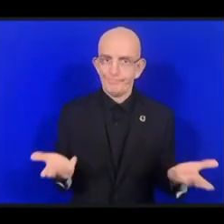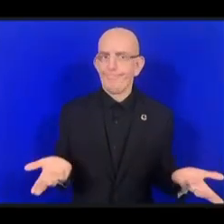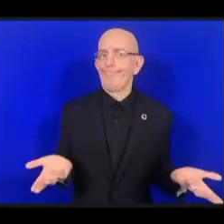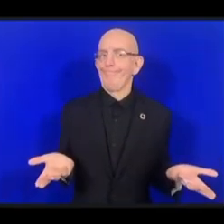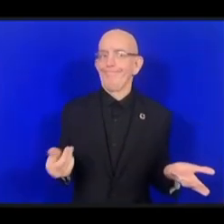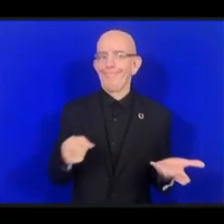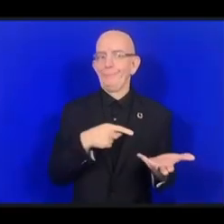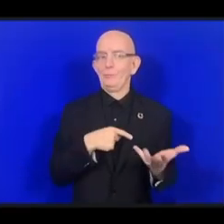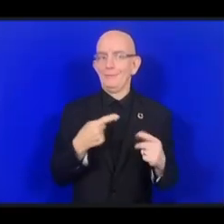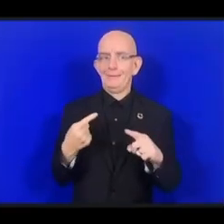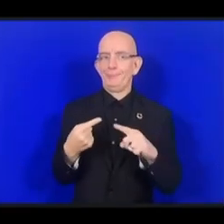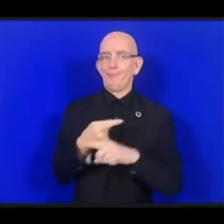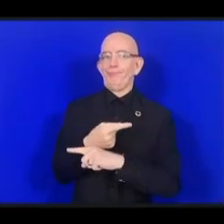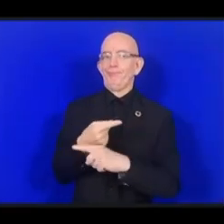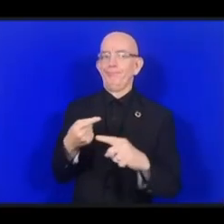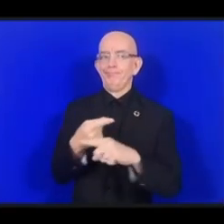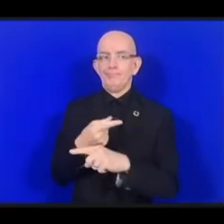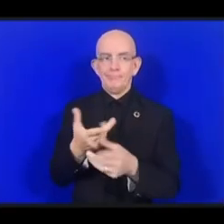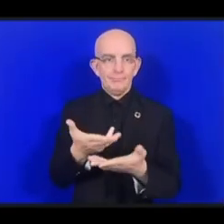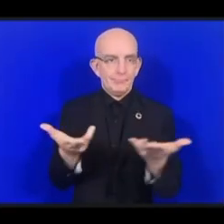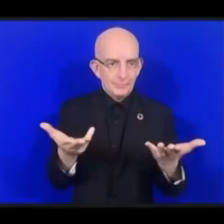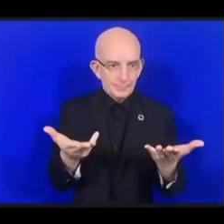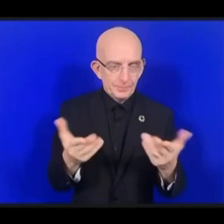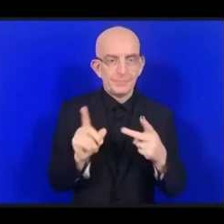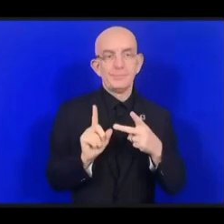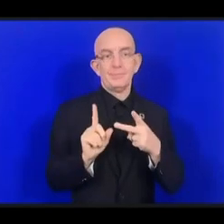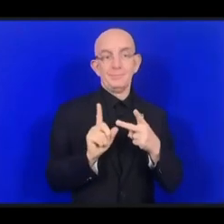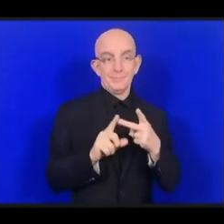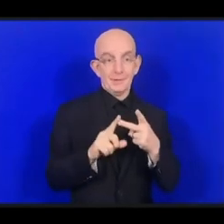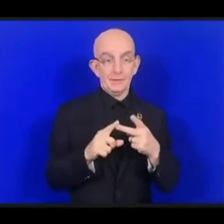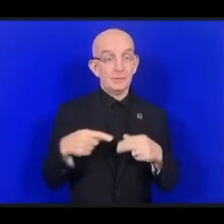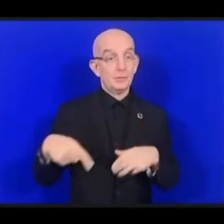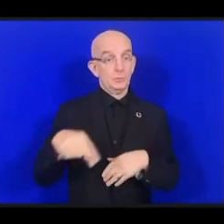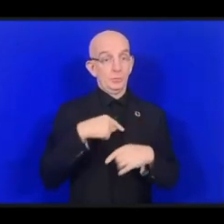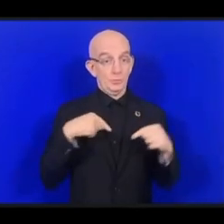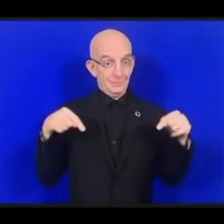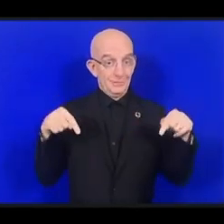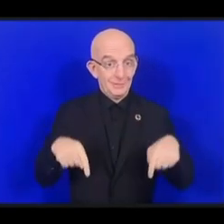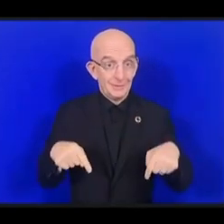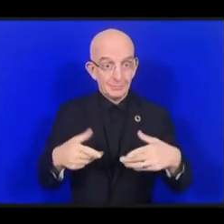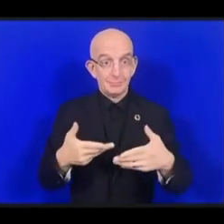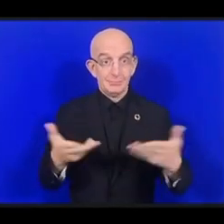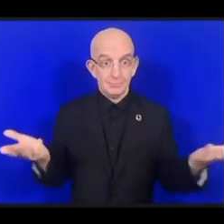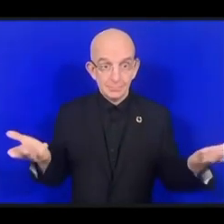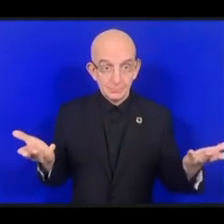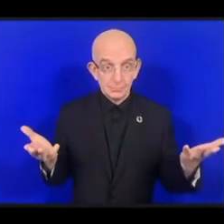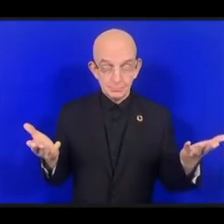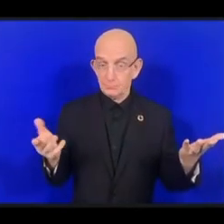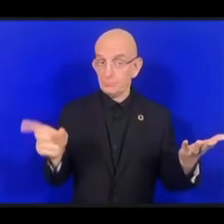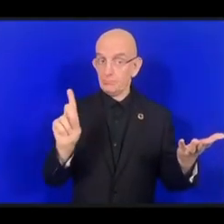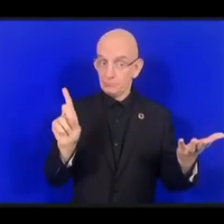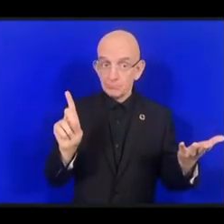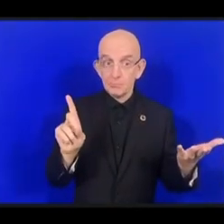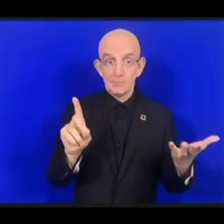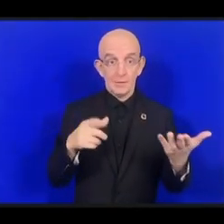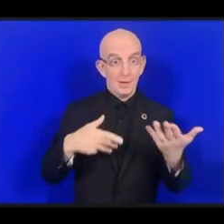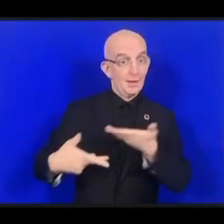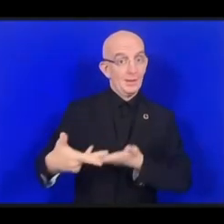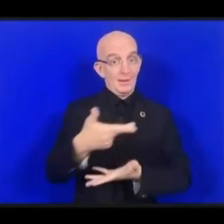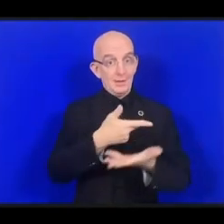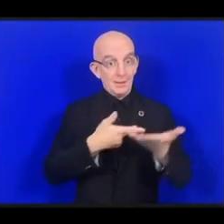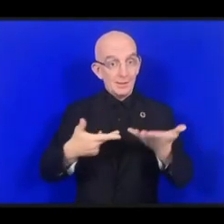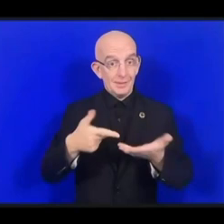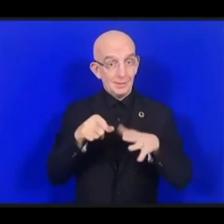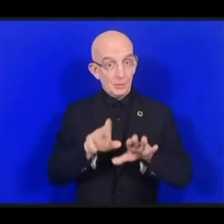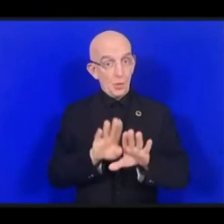はもしも気候変動に対してあるいはそのインパクトを最小減化することなく達成することはできません